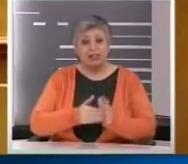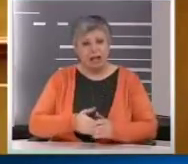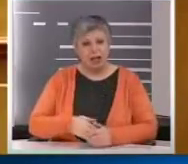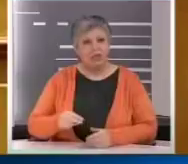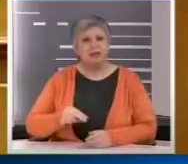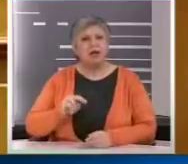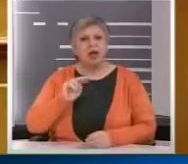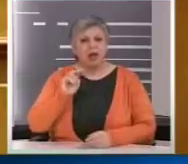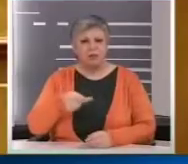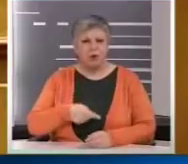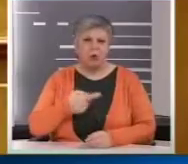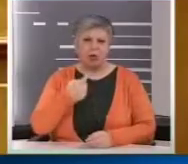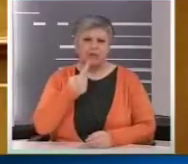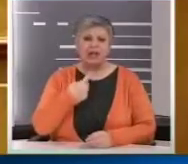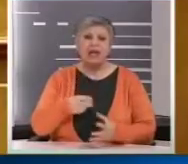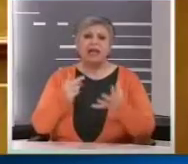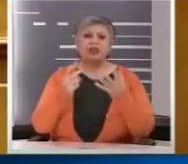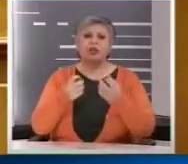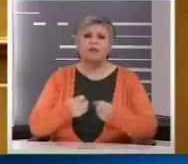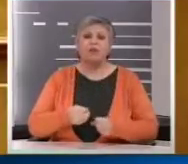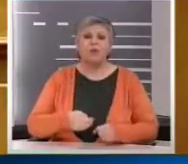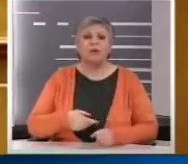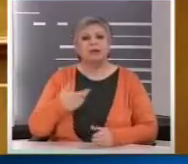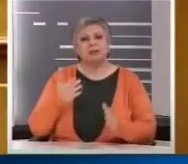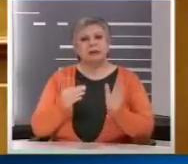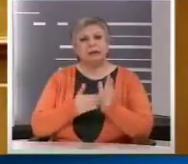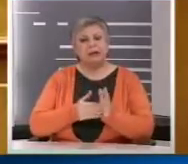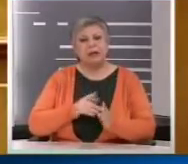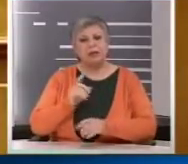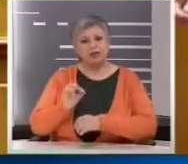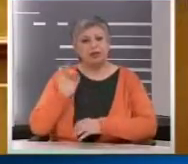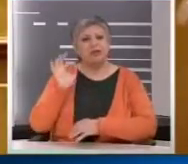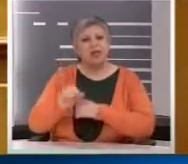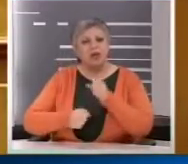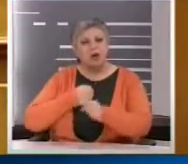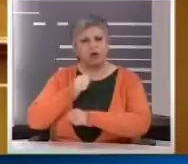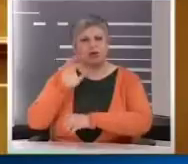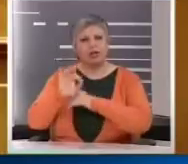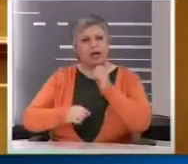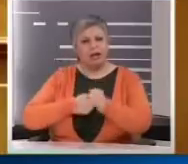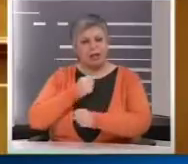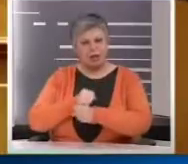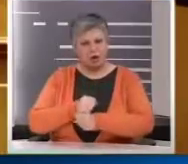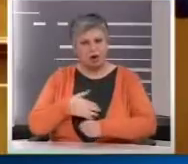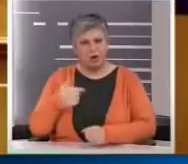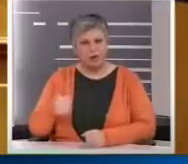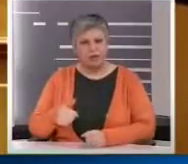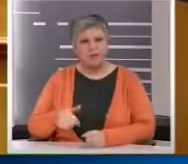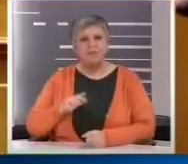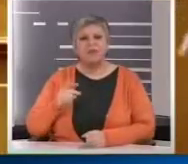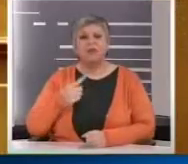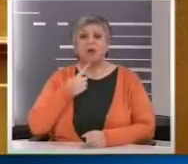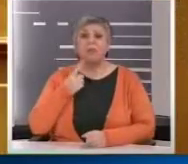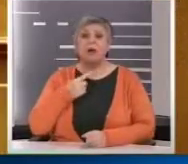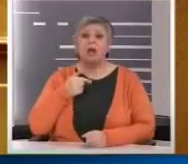170.000 ευρώ το χρόνο, δηλαδή μεικτά κέρδη 650.000, και να μας λέει ότι από αυτά που περιγράφονται στη δικογραφία